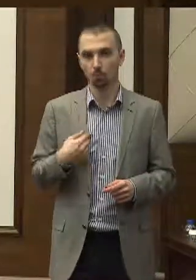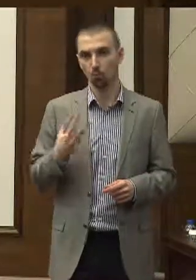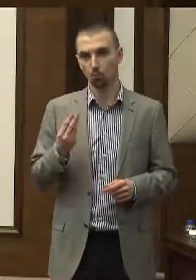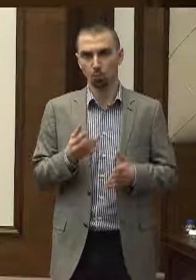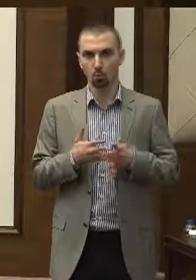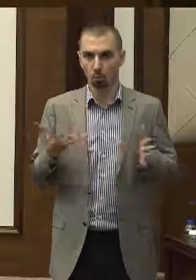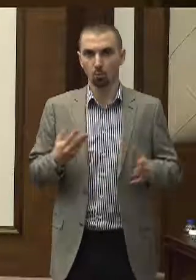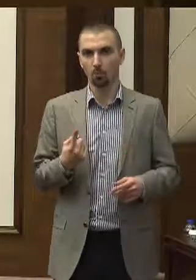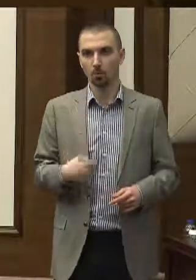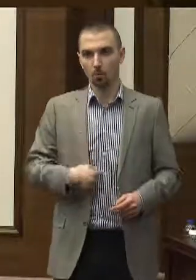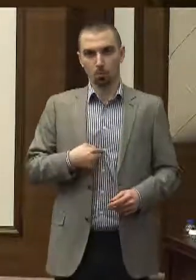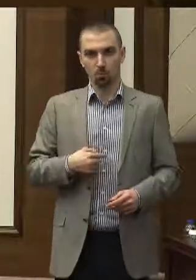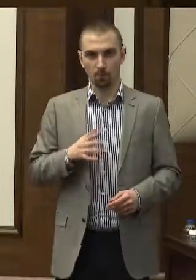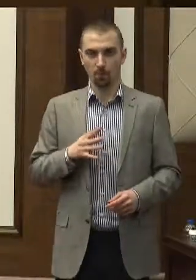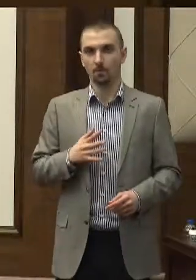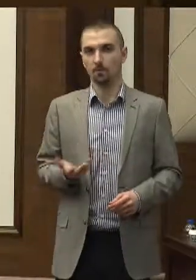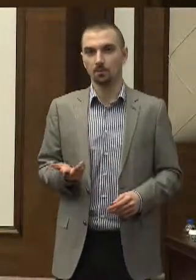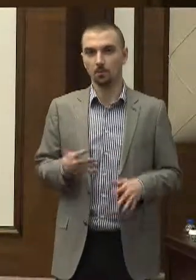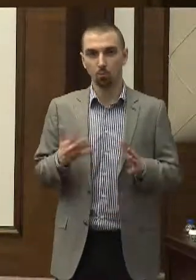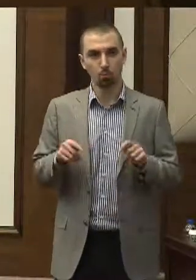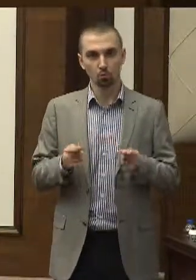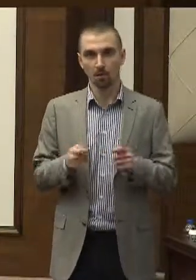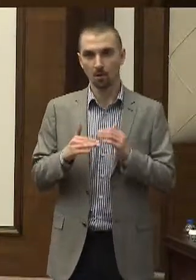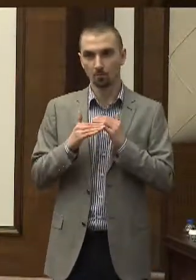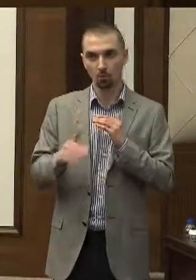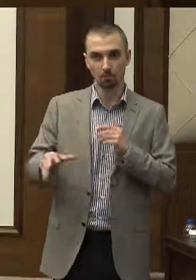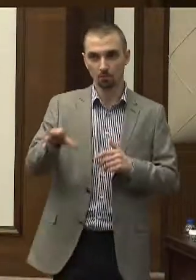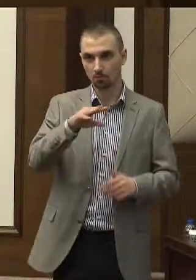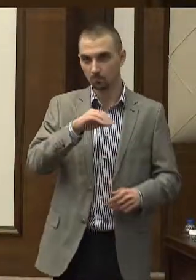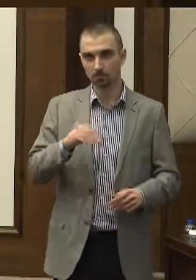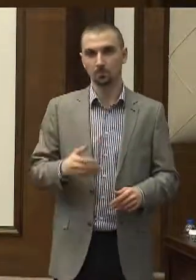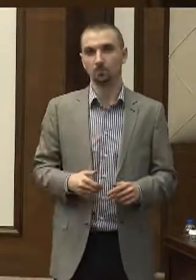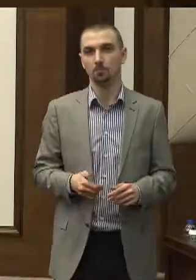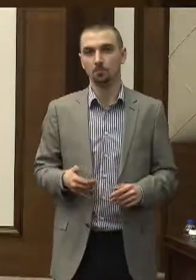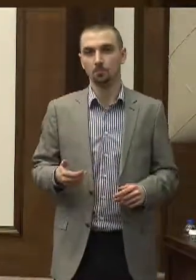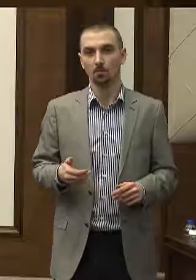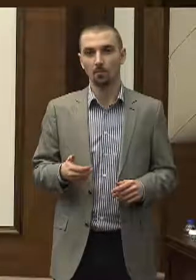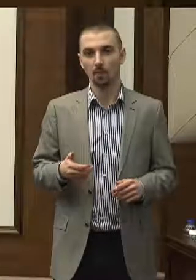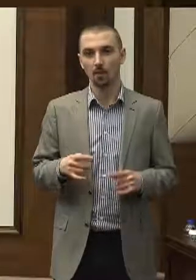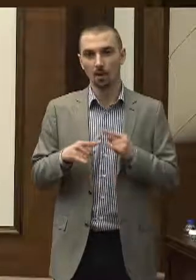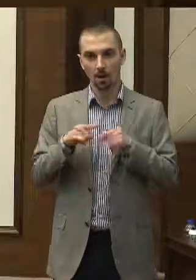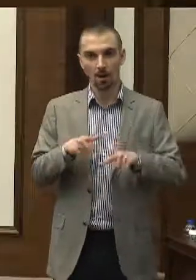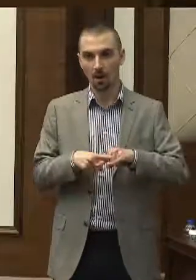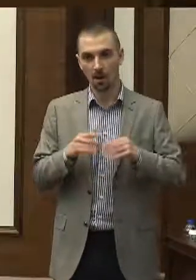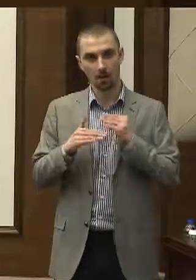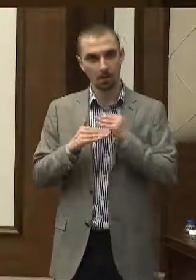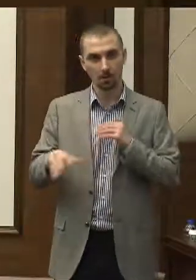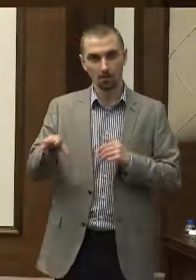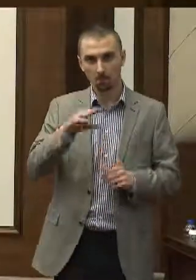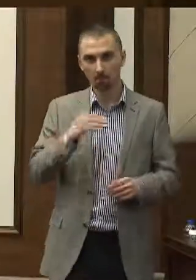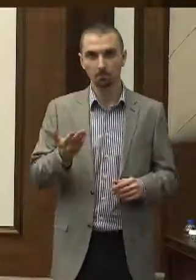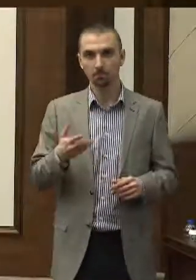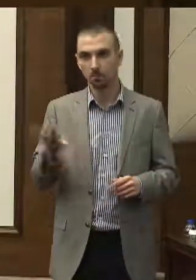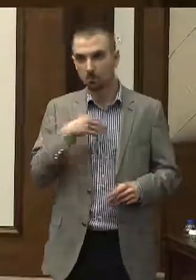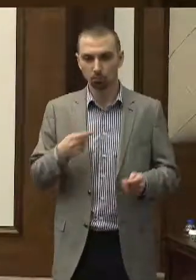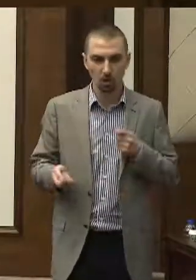için gurur tablosudur. Büyükçekmece halkı için gurur tablosudur. Çünkü halkımızın her kesimi bir